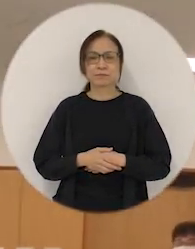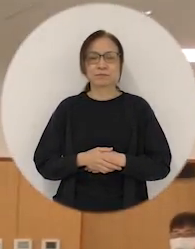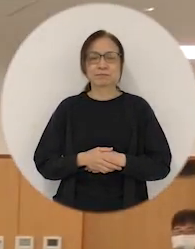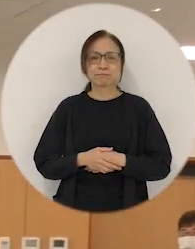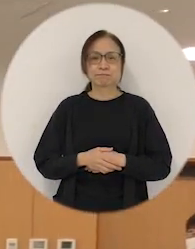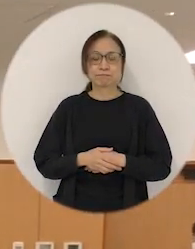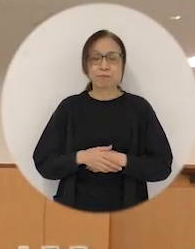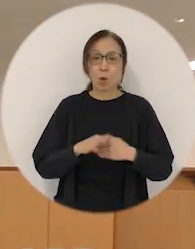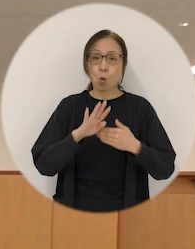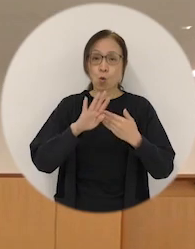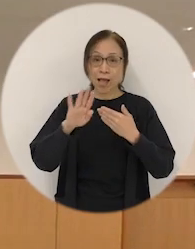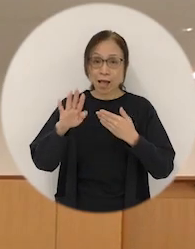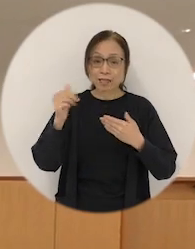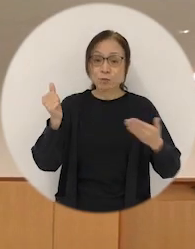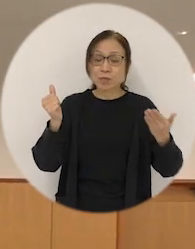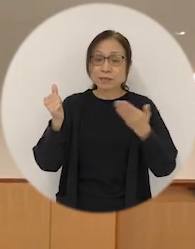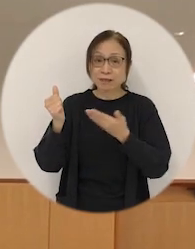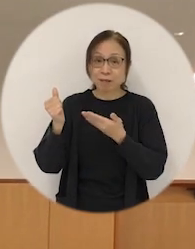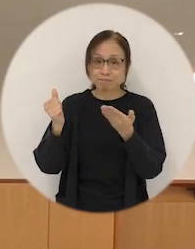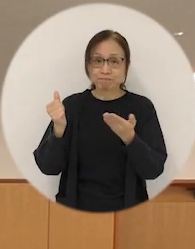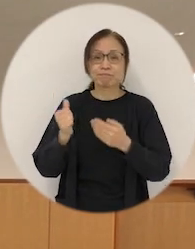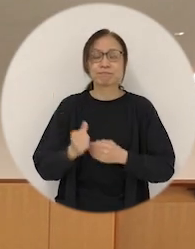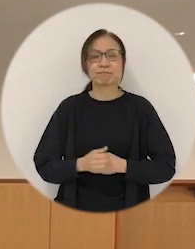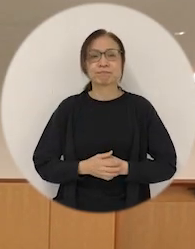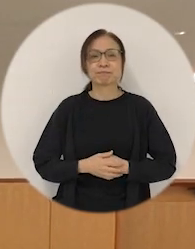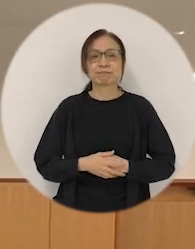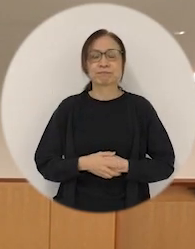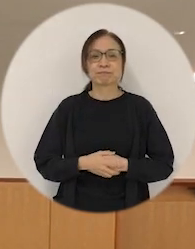他にご質問ございませんか。